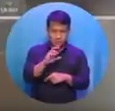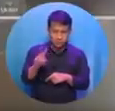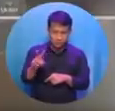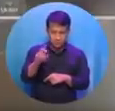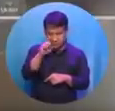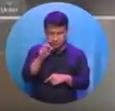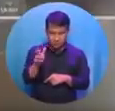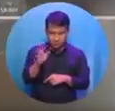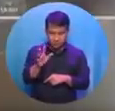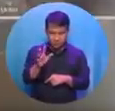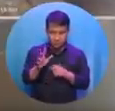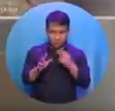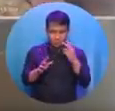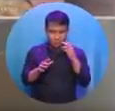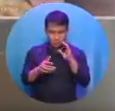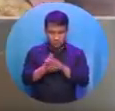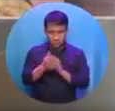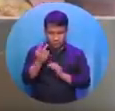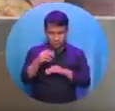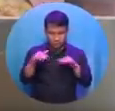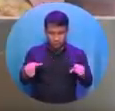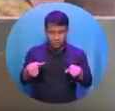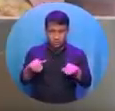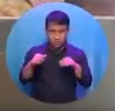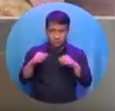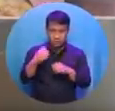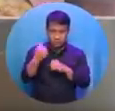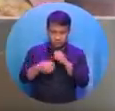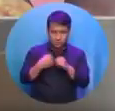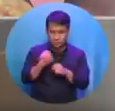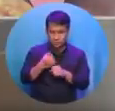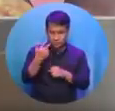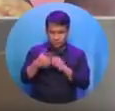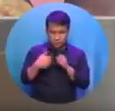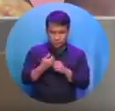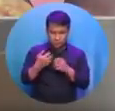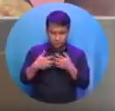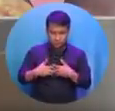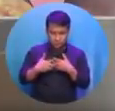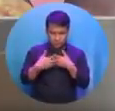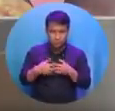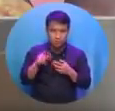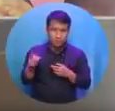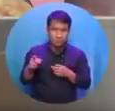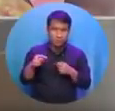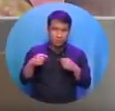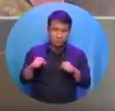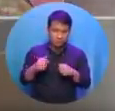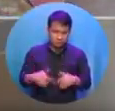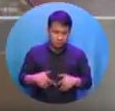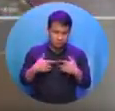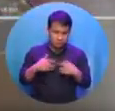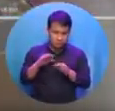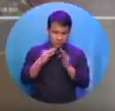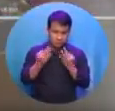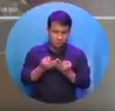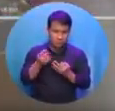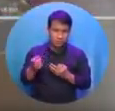35 years old, may asawa at 2 anak. 3 taon na po namamasada si Sir. Isa rin po siya mekaniko. Pamamasada pong kinabubuhay ng kanyang pamilya.